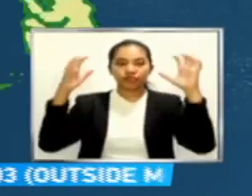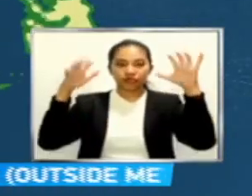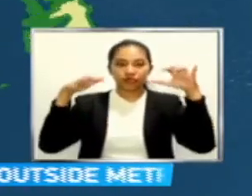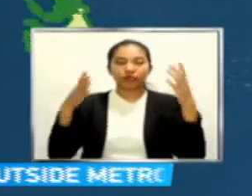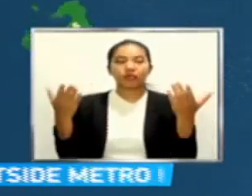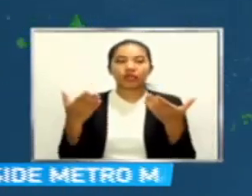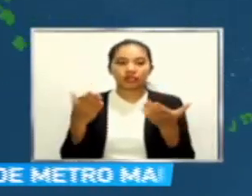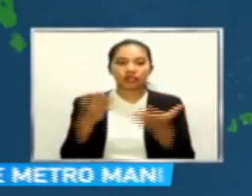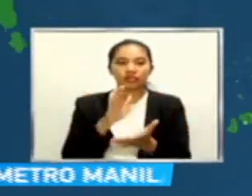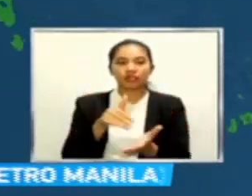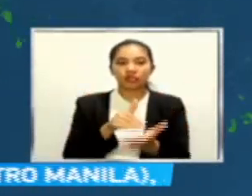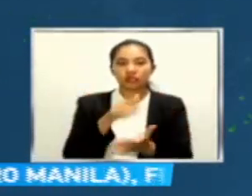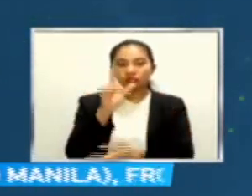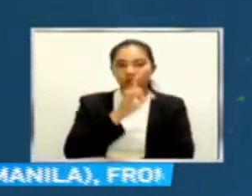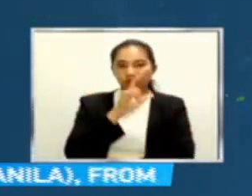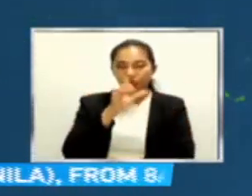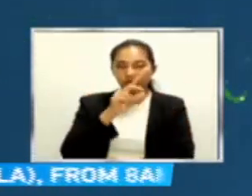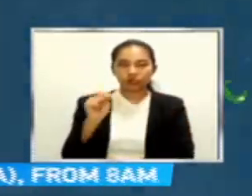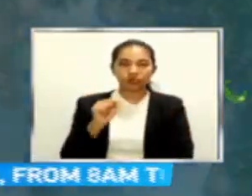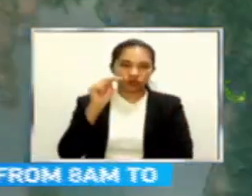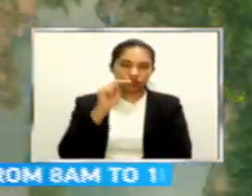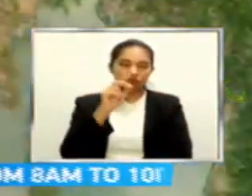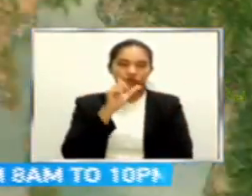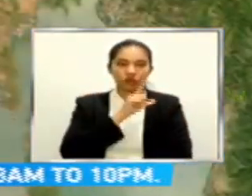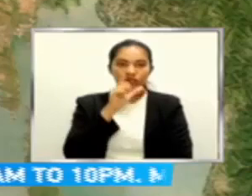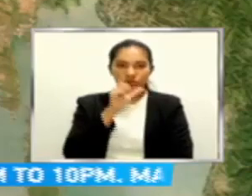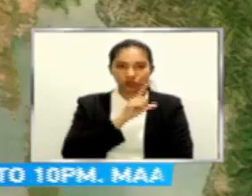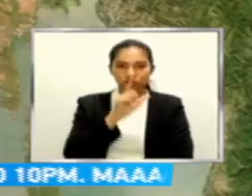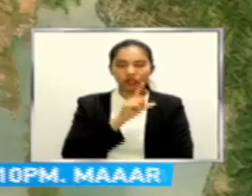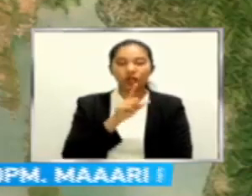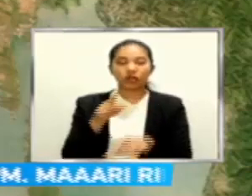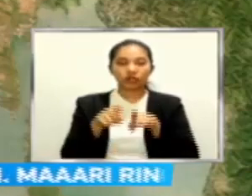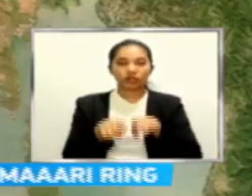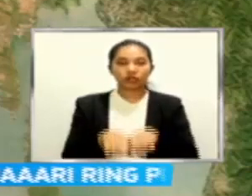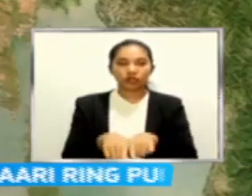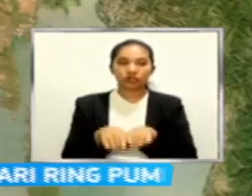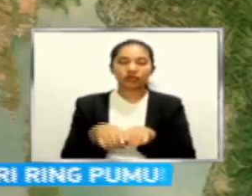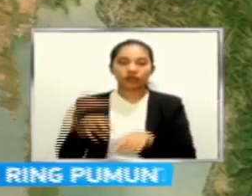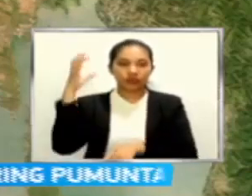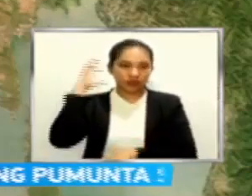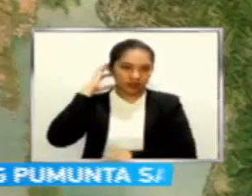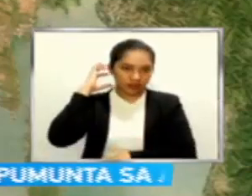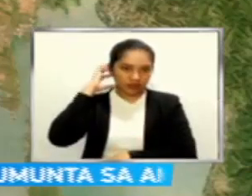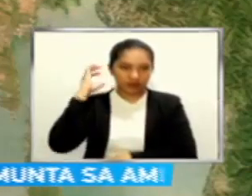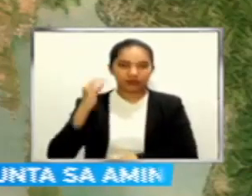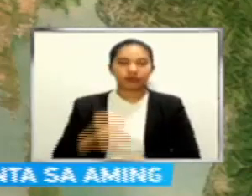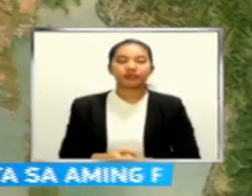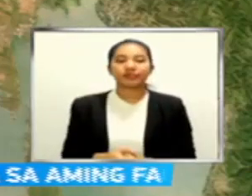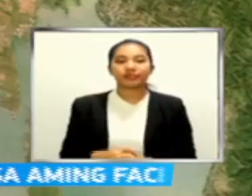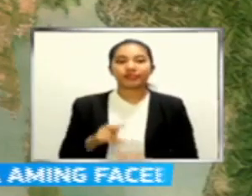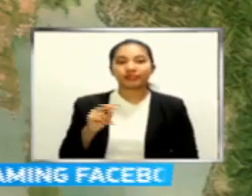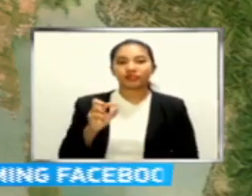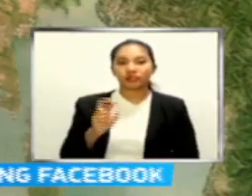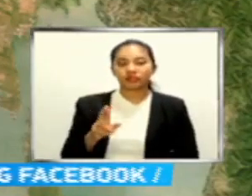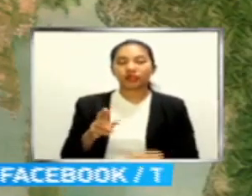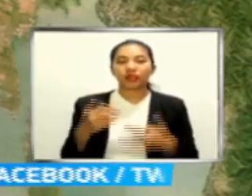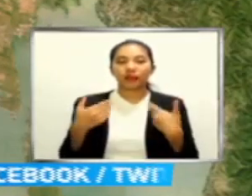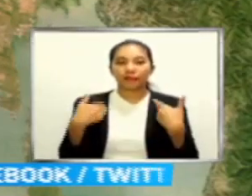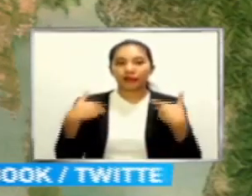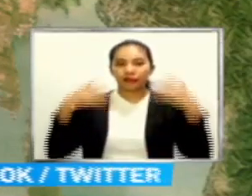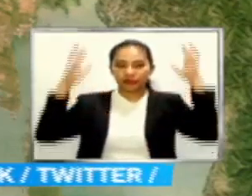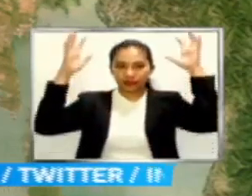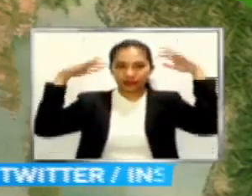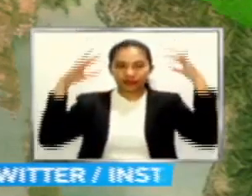at maraming lugar sa Mindanao. Asahan din po ang ulan sa ilang bahagi ng Metro Manila ngayong araw at sa darating na weekend.